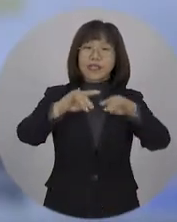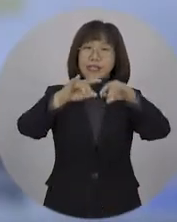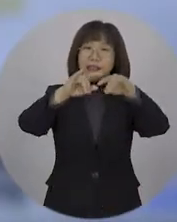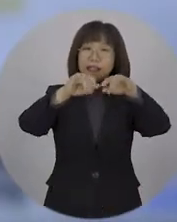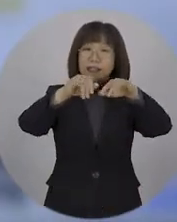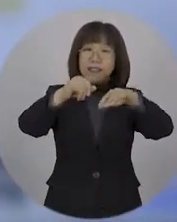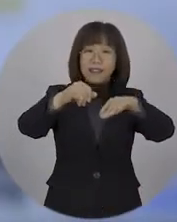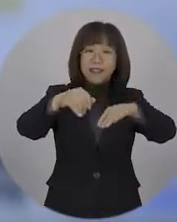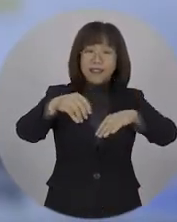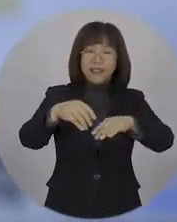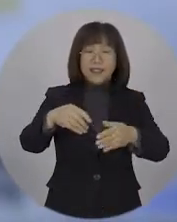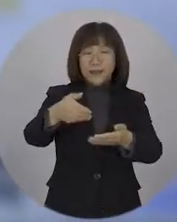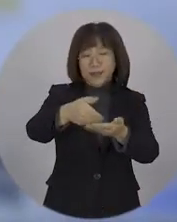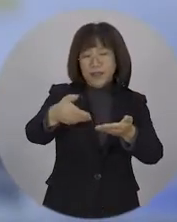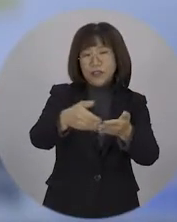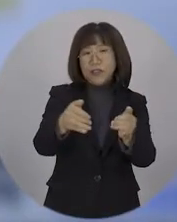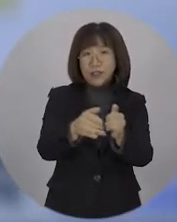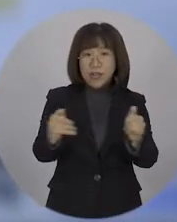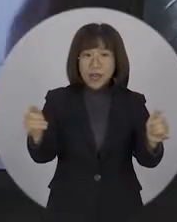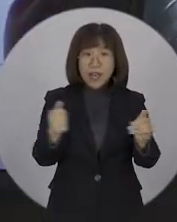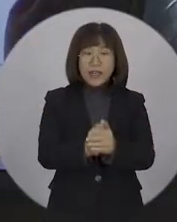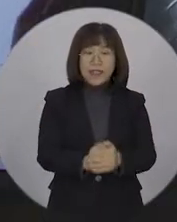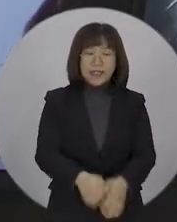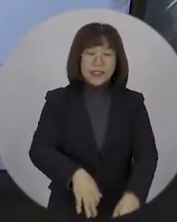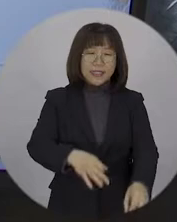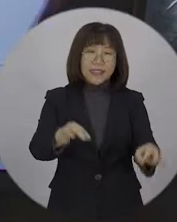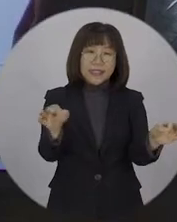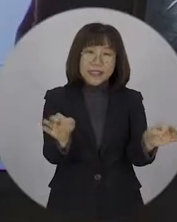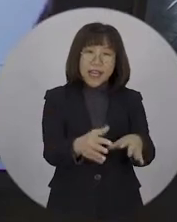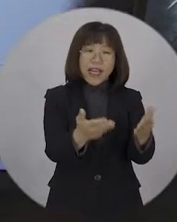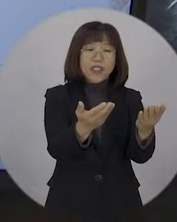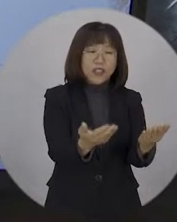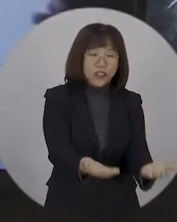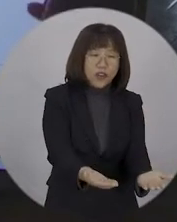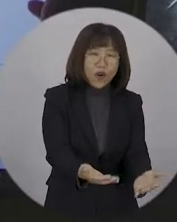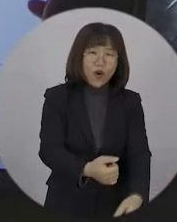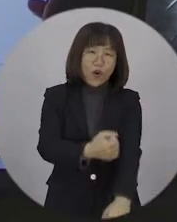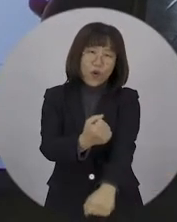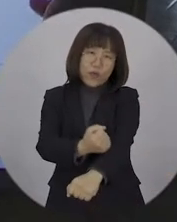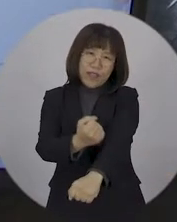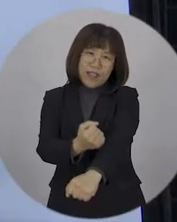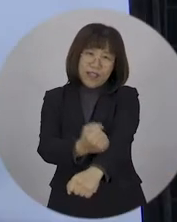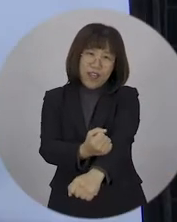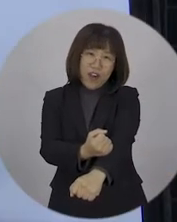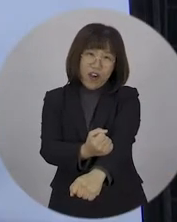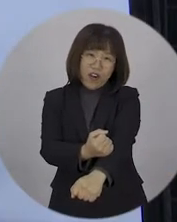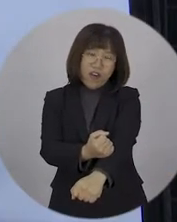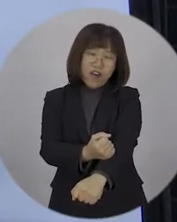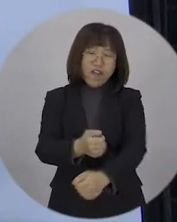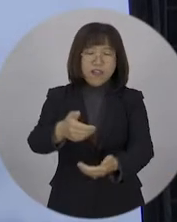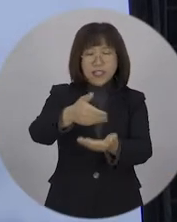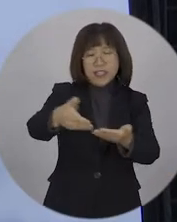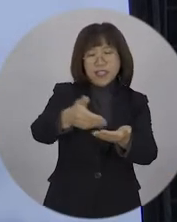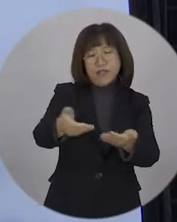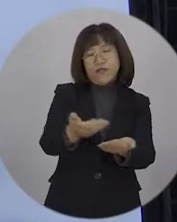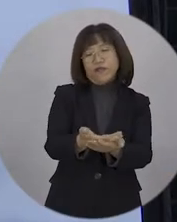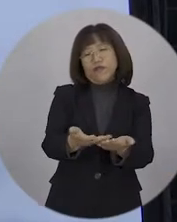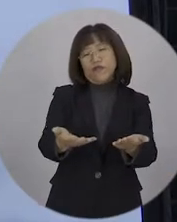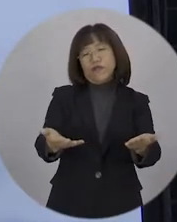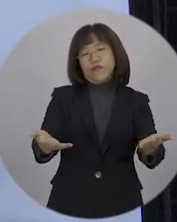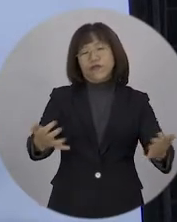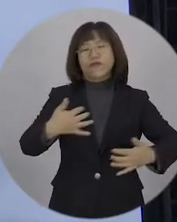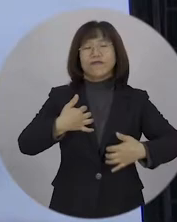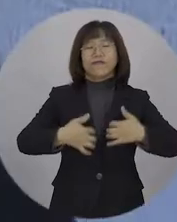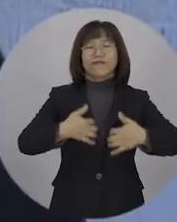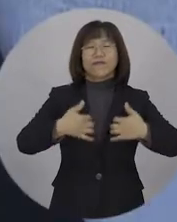샌드 아티스트 양라경의 샌드 아트 공연, 잠깐 쉬어가 고생의 쇼도 펼쳐져 수험생들의 스트레스를